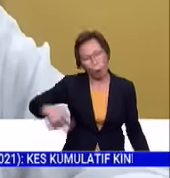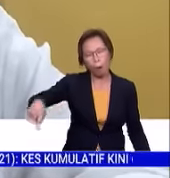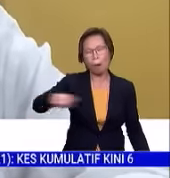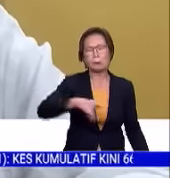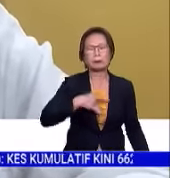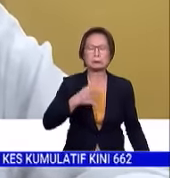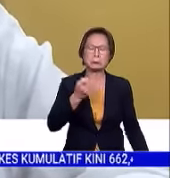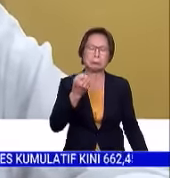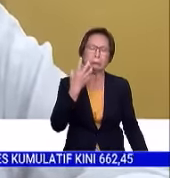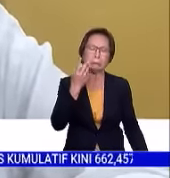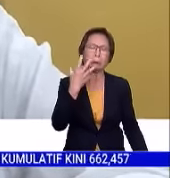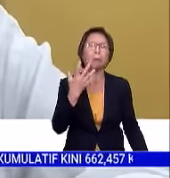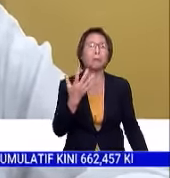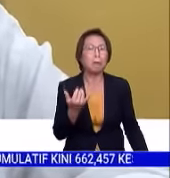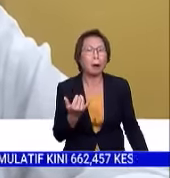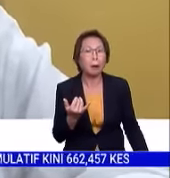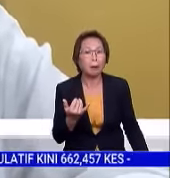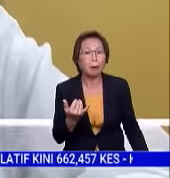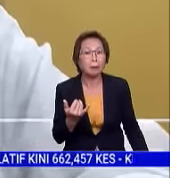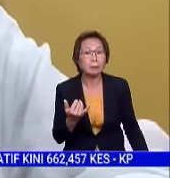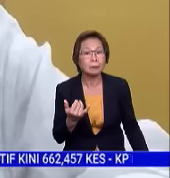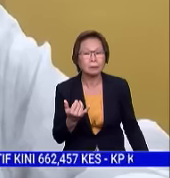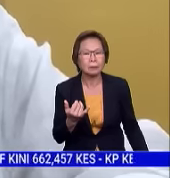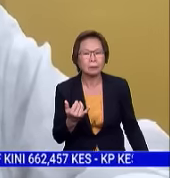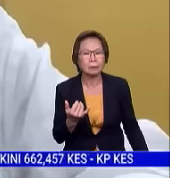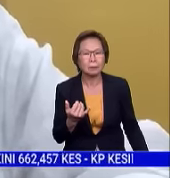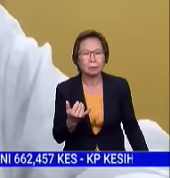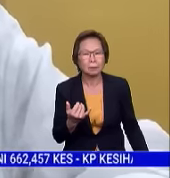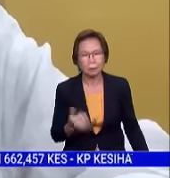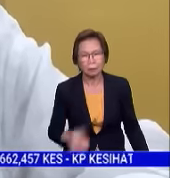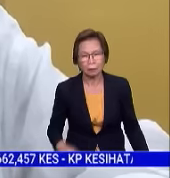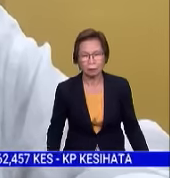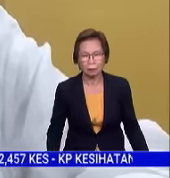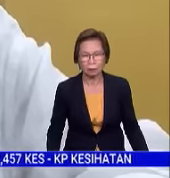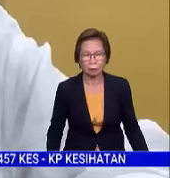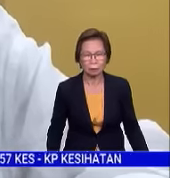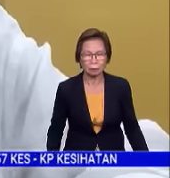kecewa. Kerana itu adalah rukun Islam yang kelima